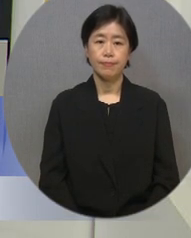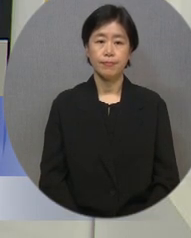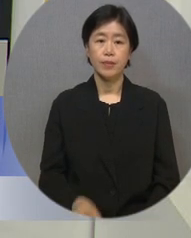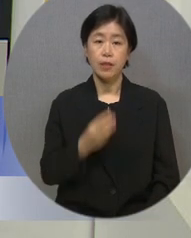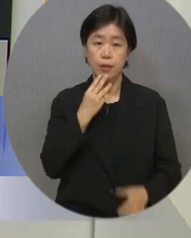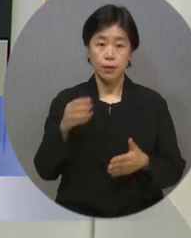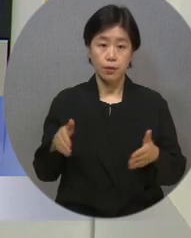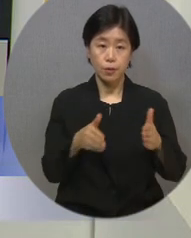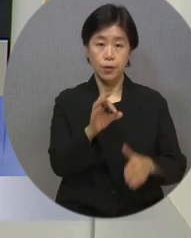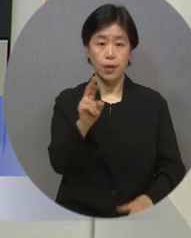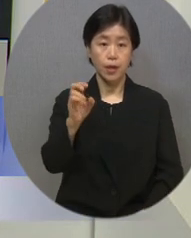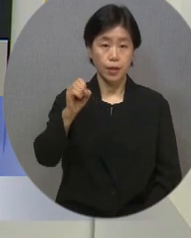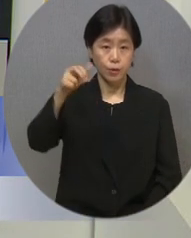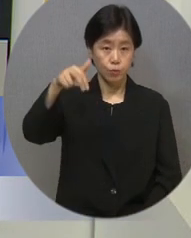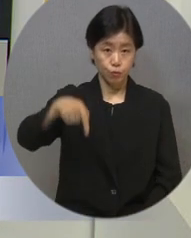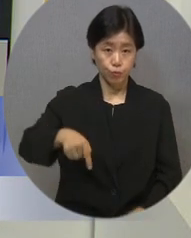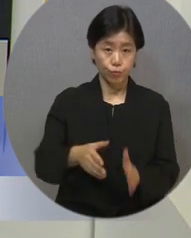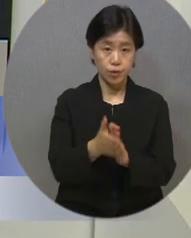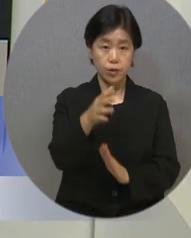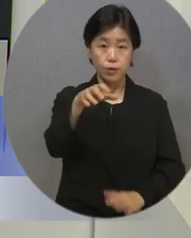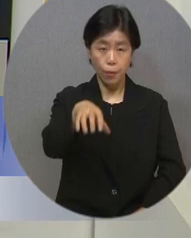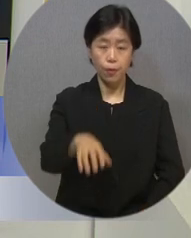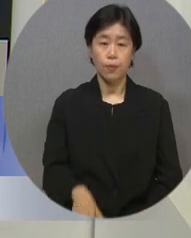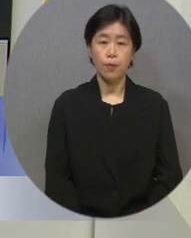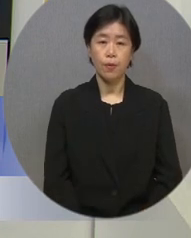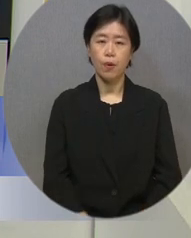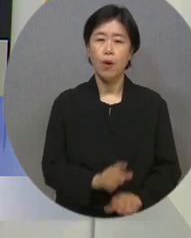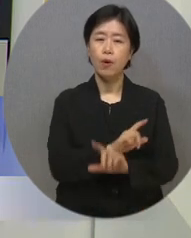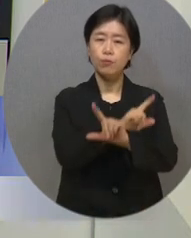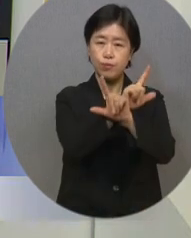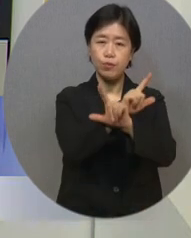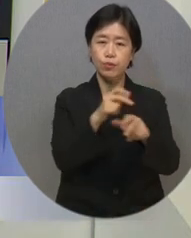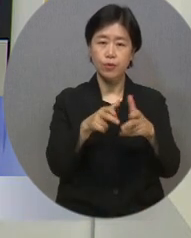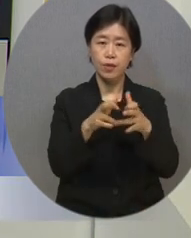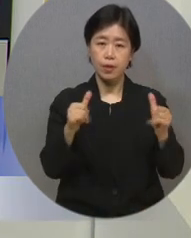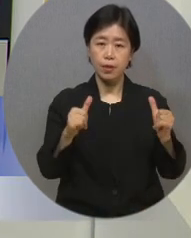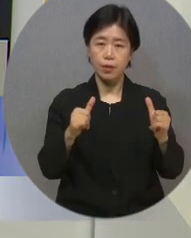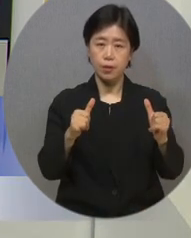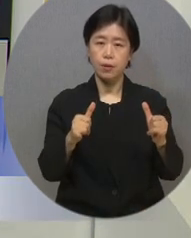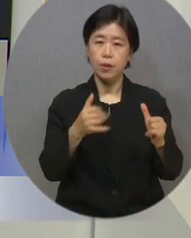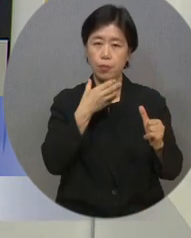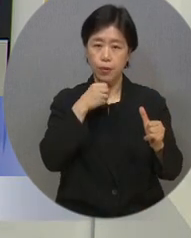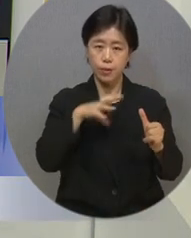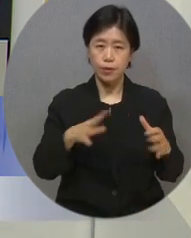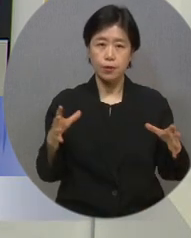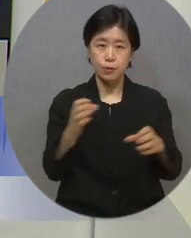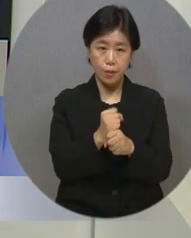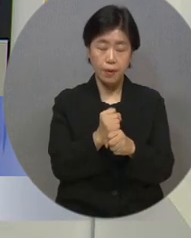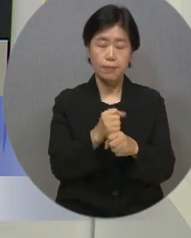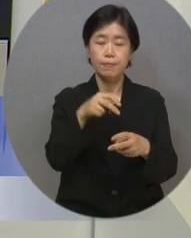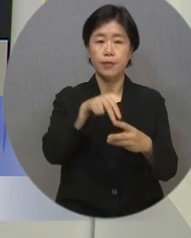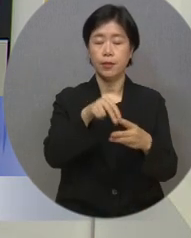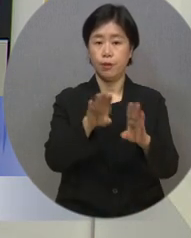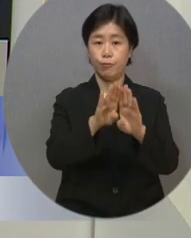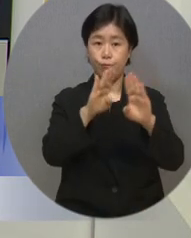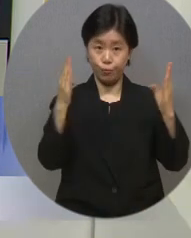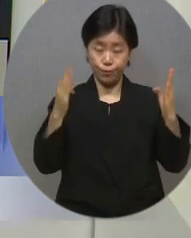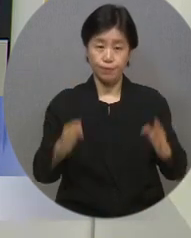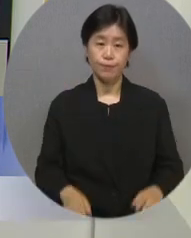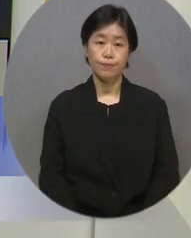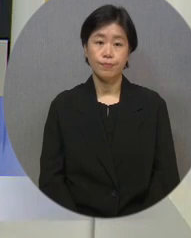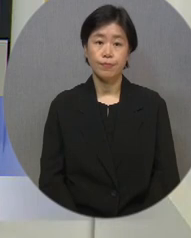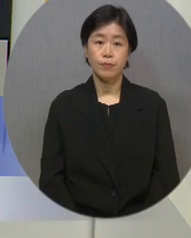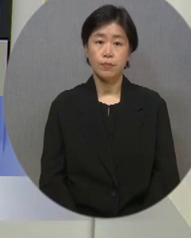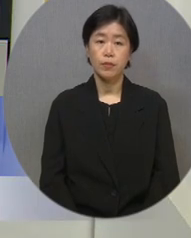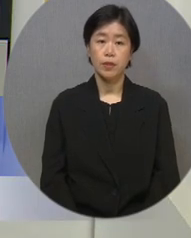다음 뉴스입니다 경기도 양주시의 경기도 북부 장애인 복지종합지원센터가 개관했다는 소식입니다